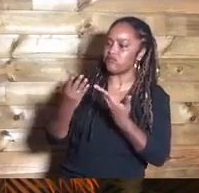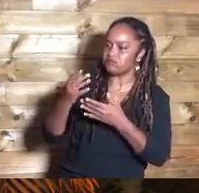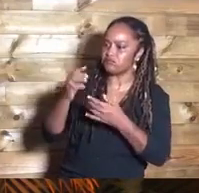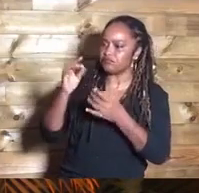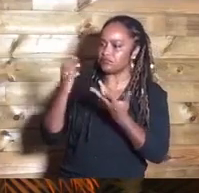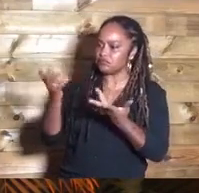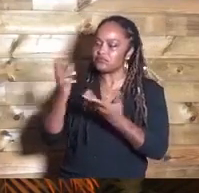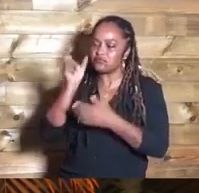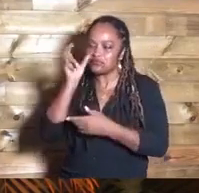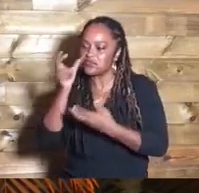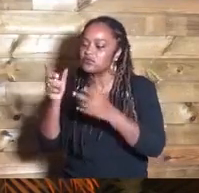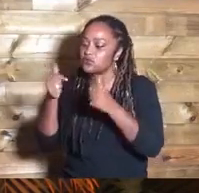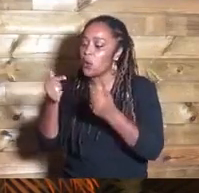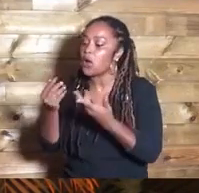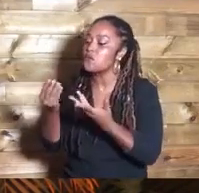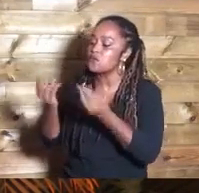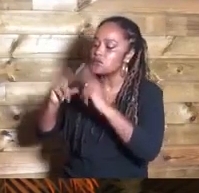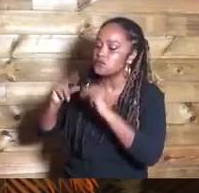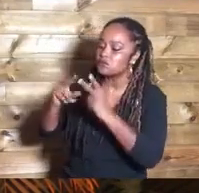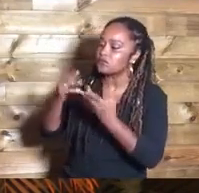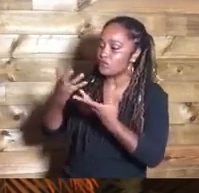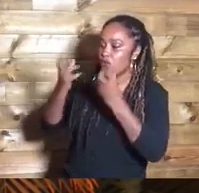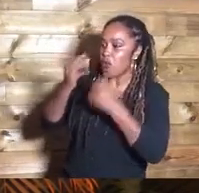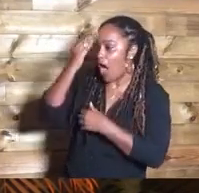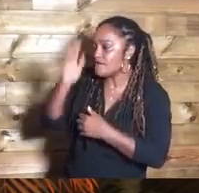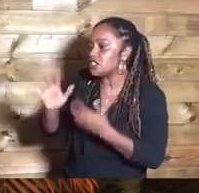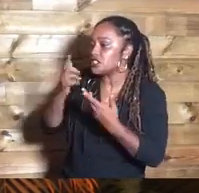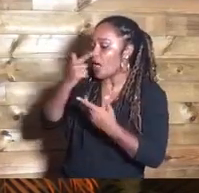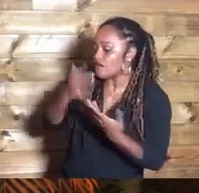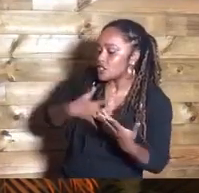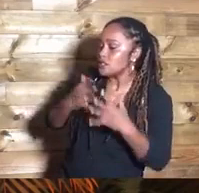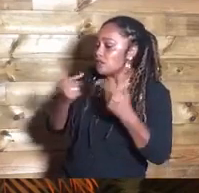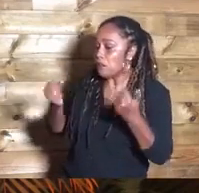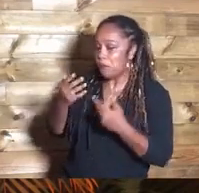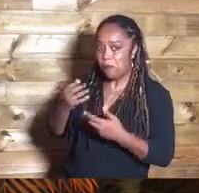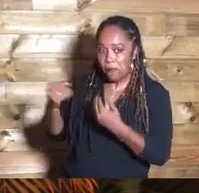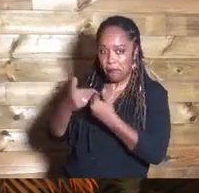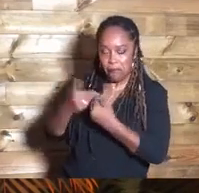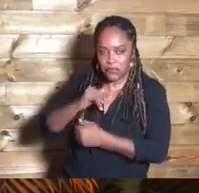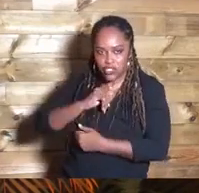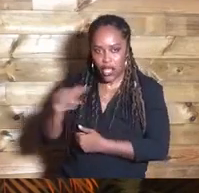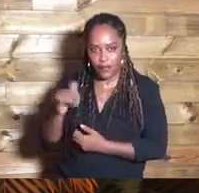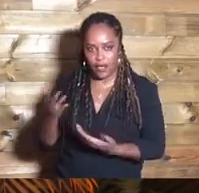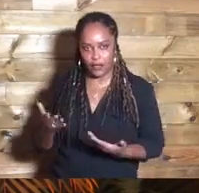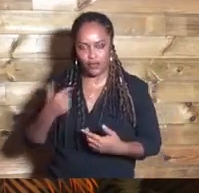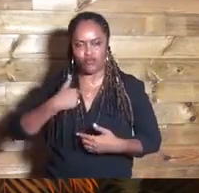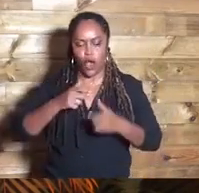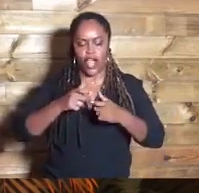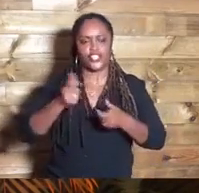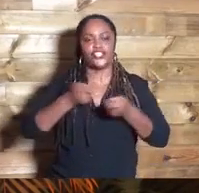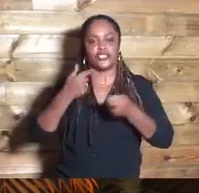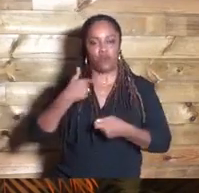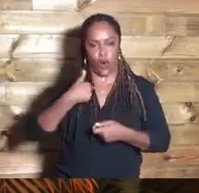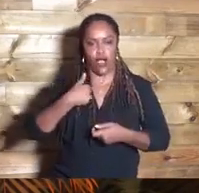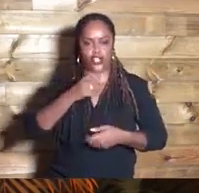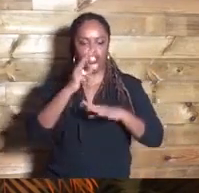sommes les chevilles ouvrières du système économique guadeloupéen. J'ai eu l'occasion de l'expérimenter à mes dépens en tant que gérant de la CASA,